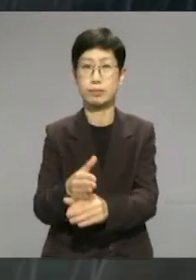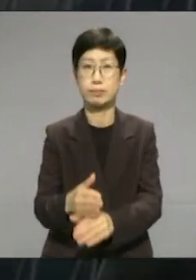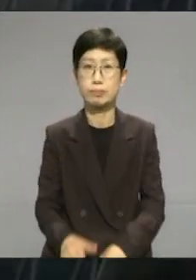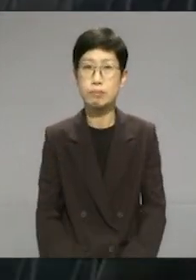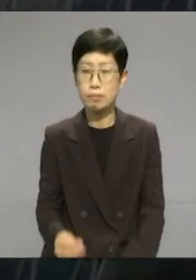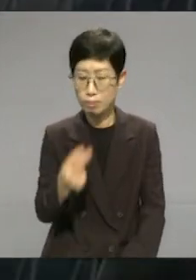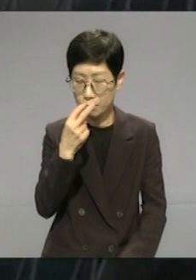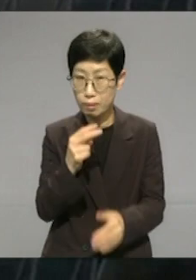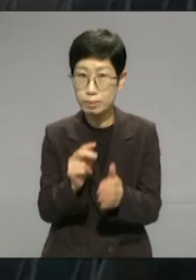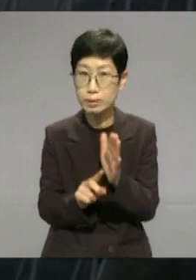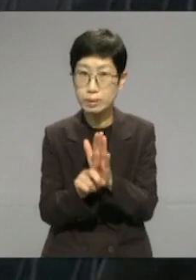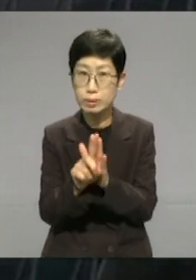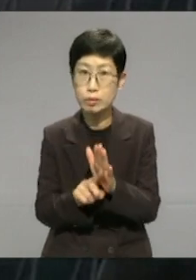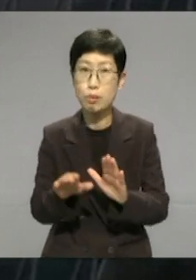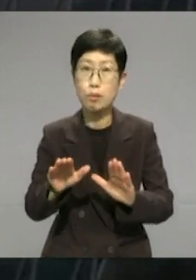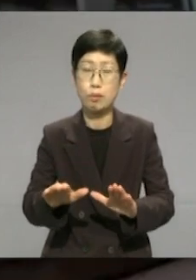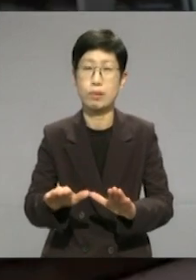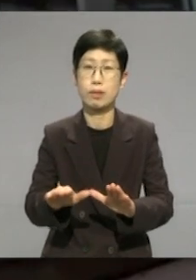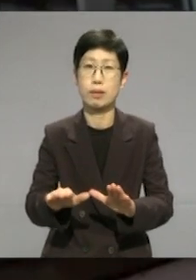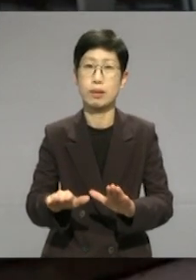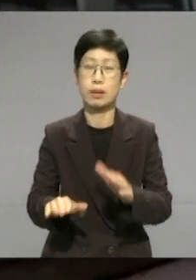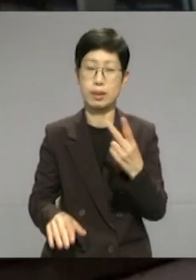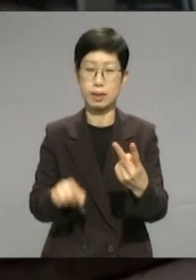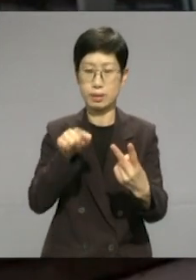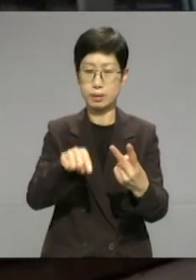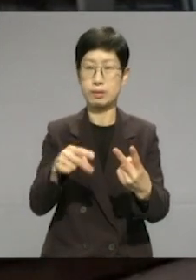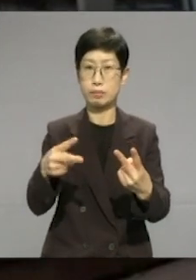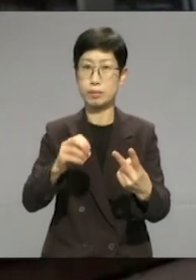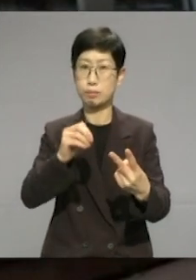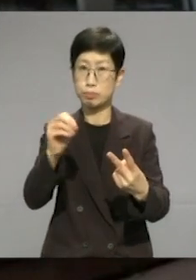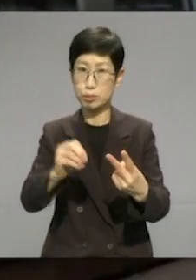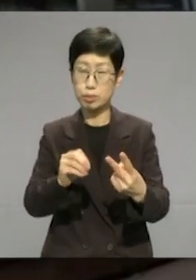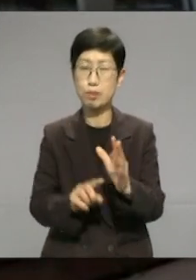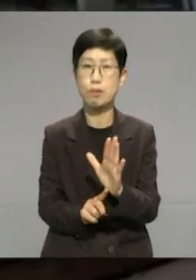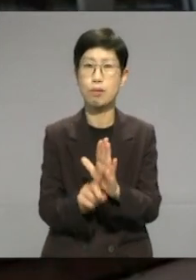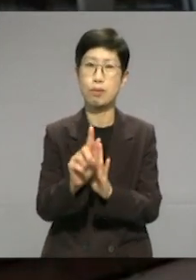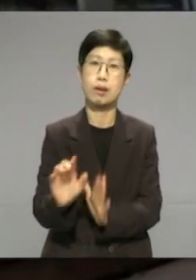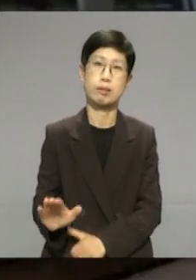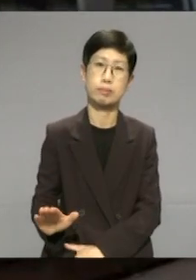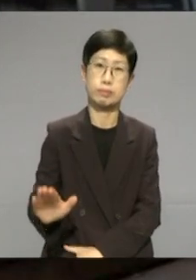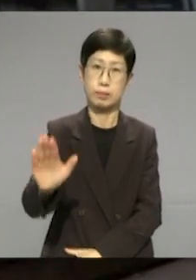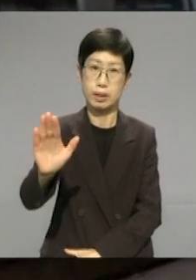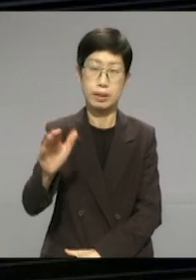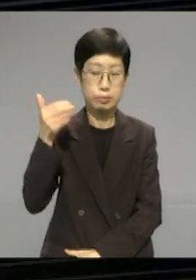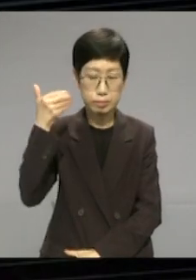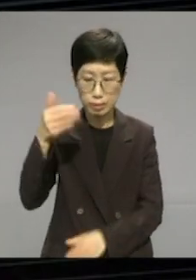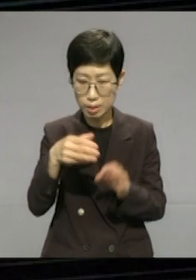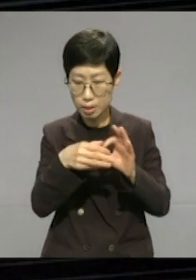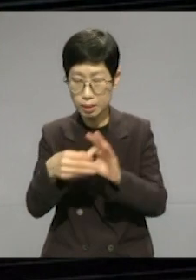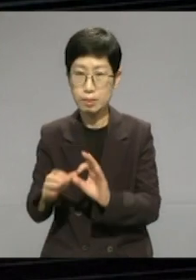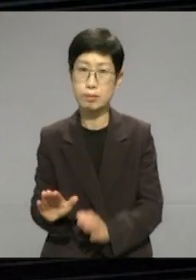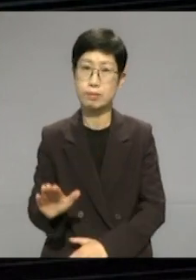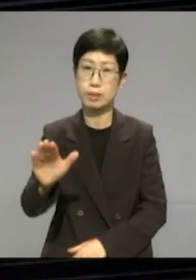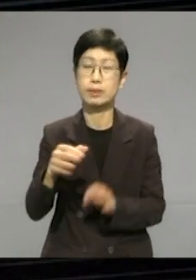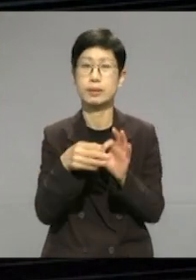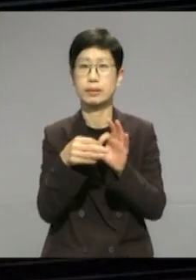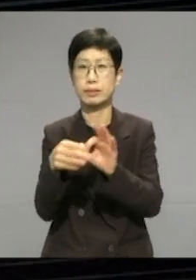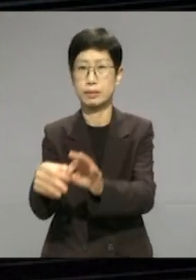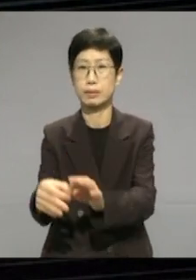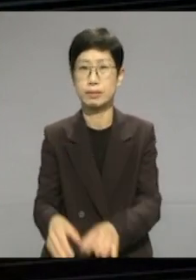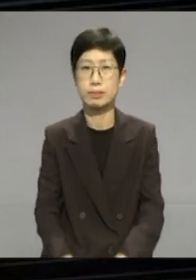홍콩 항셍지수는 오늘 장중 한때 2.2%까지 오르는 등 9거래일 연속 상승세를